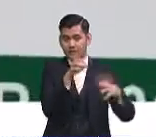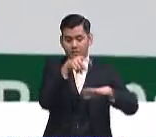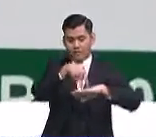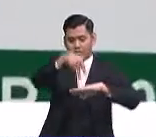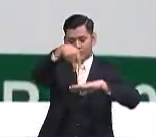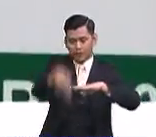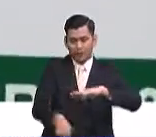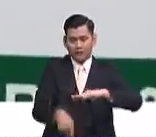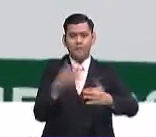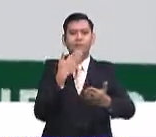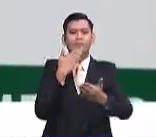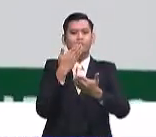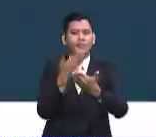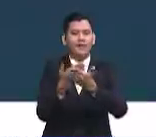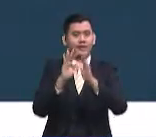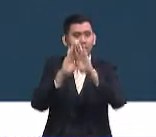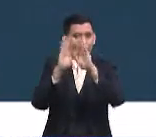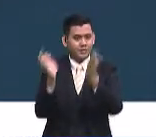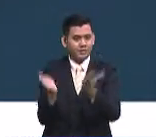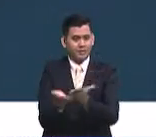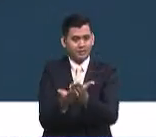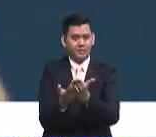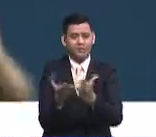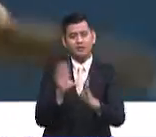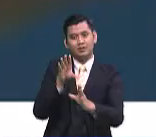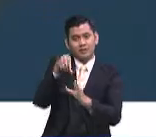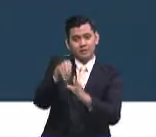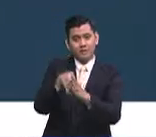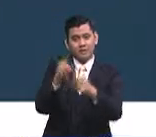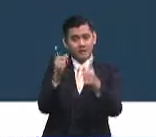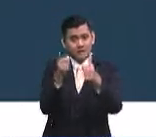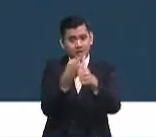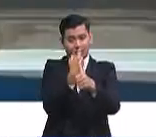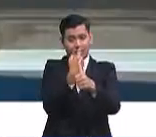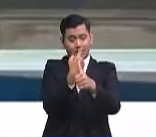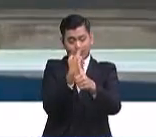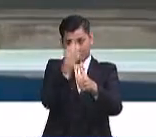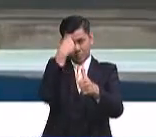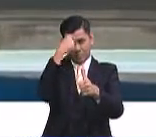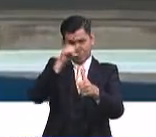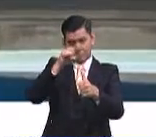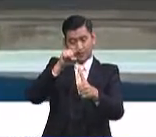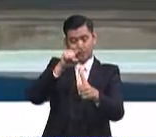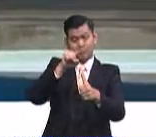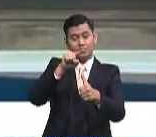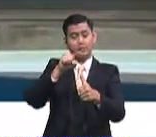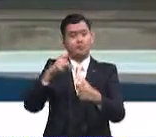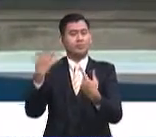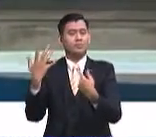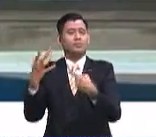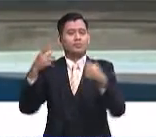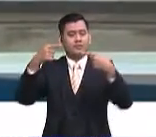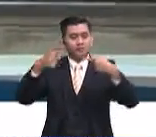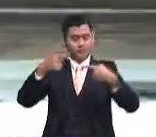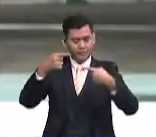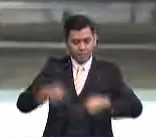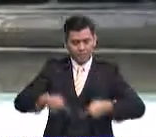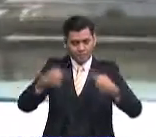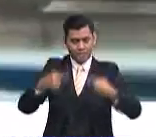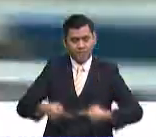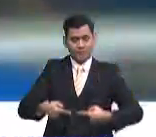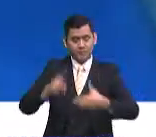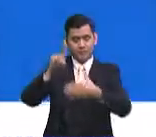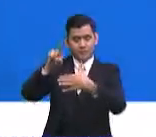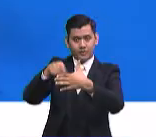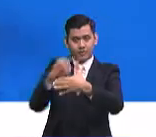merupakan penyertaan sulungnya. Menurutnya, cabaran utama untuk beraksi pada kejohanan Piala Dunia itu Mei ini adalah tekanan